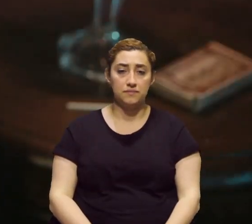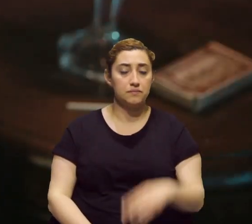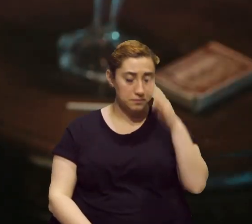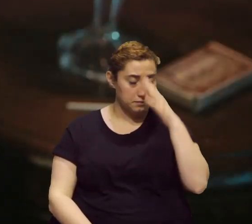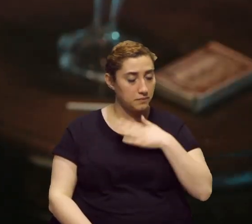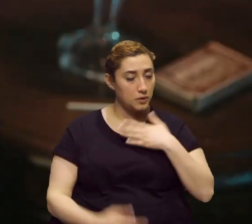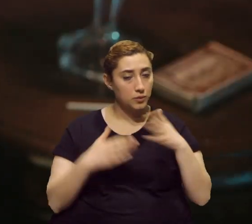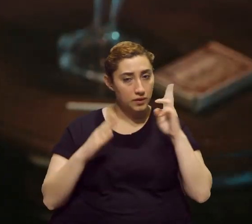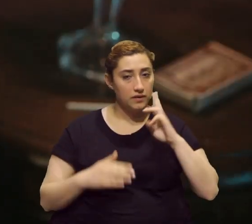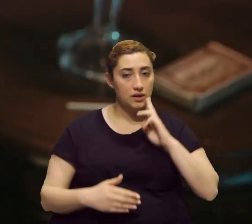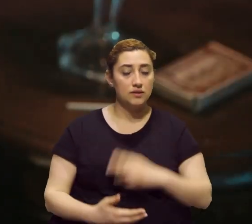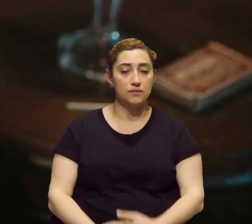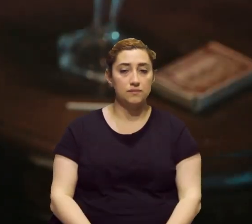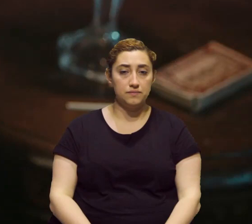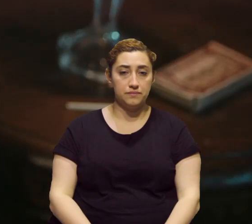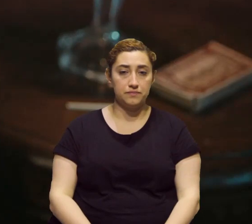Bağışlısın Yüce.